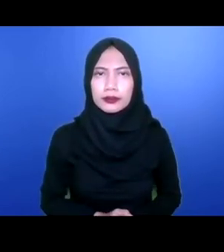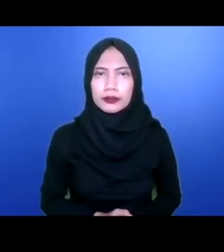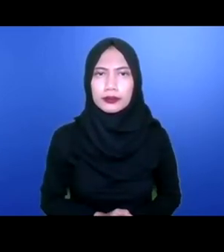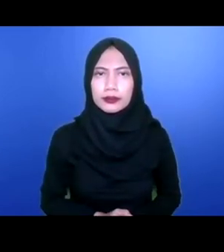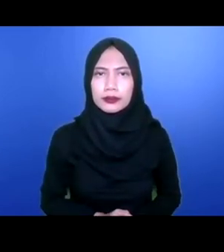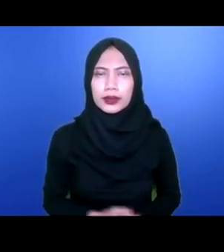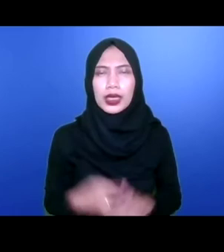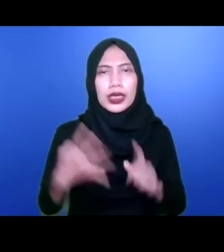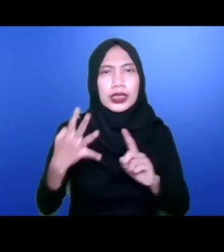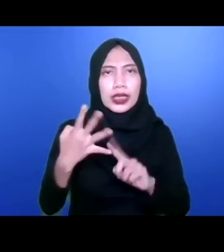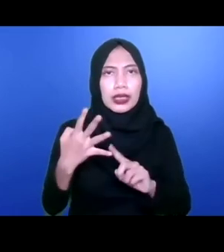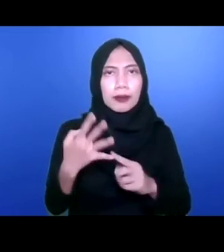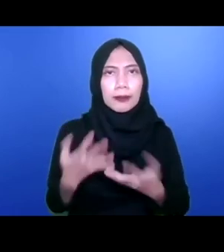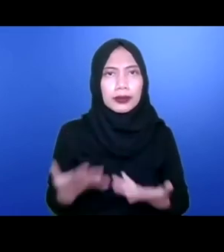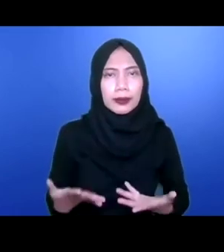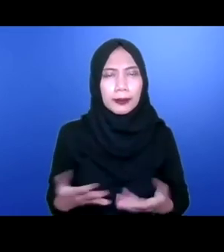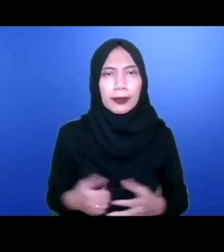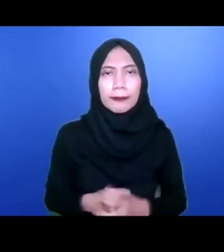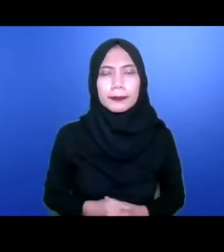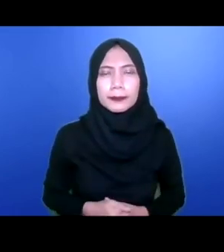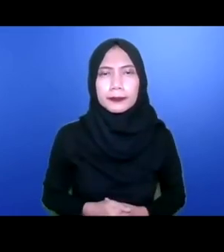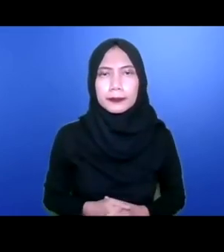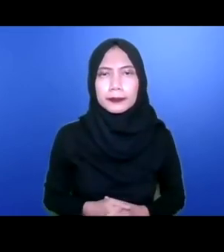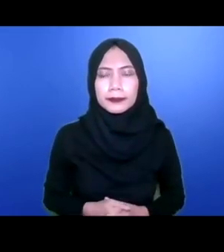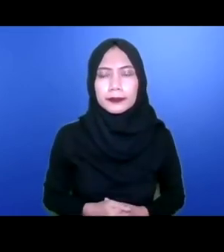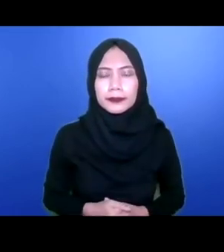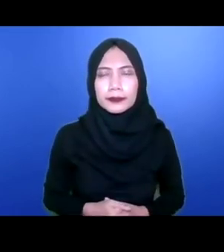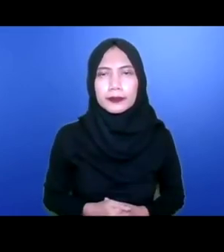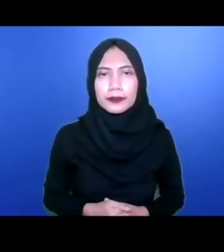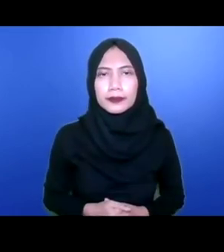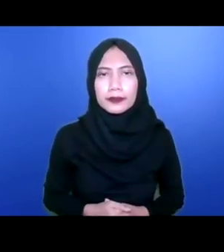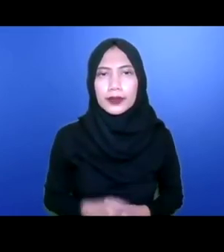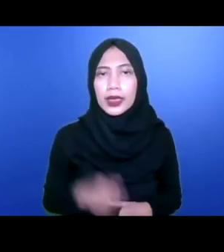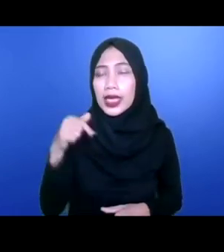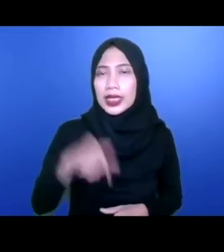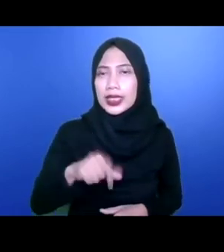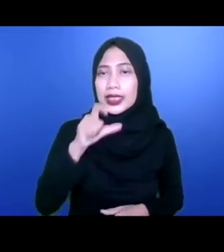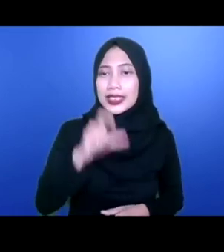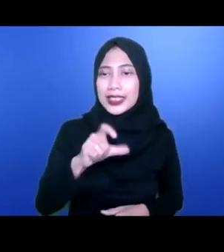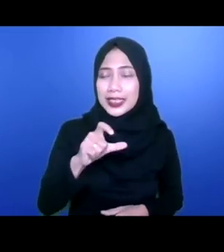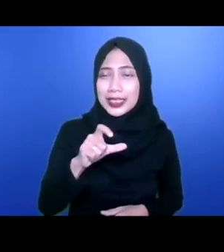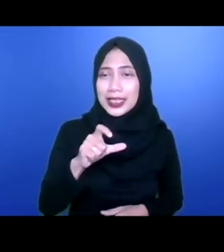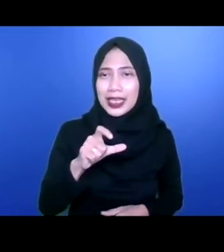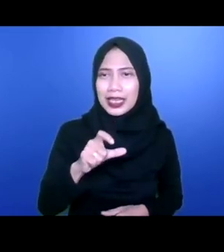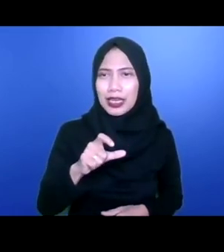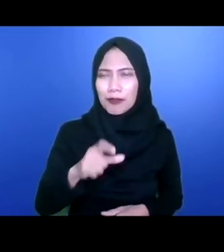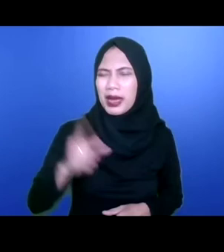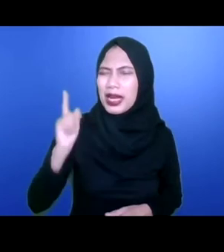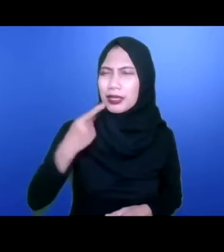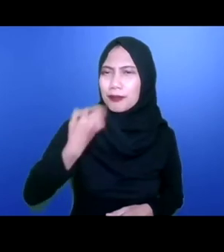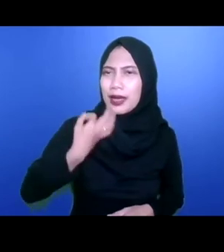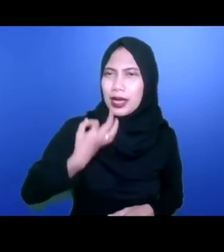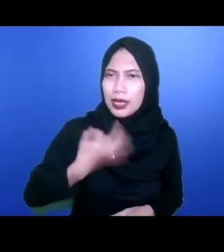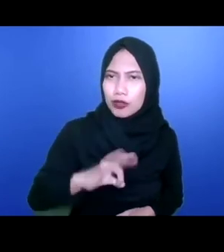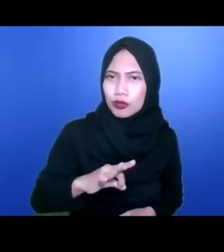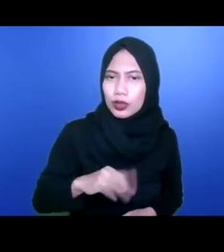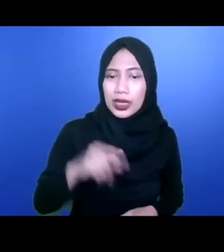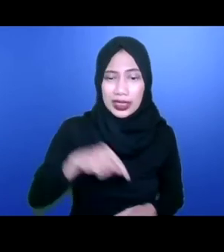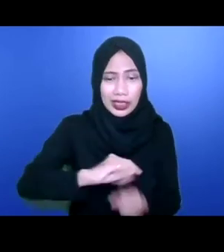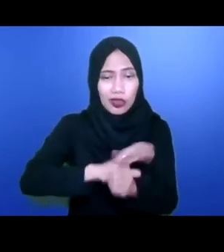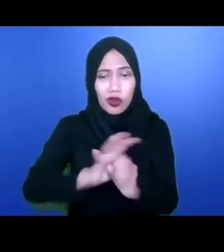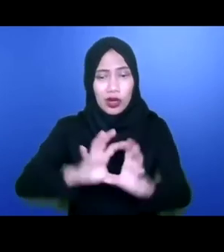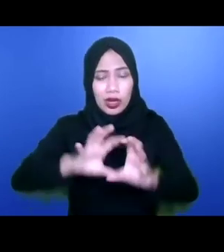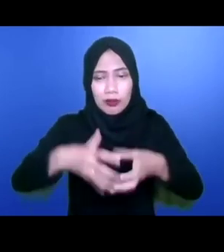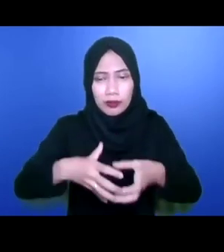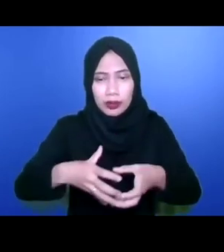sangat powerful faktornya adalah ini cara kekinian, higienis, cara bayar di era COVID.